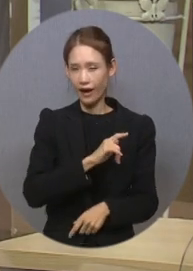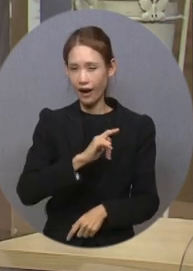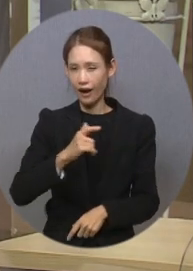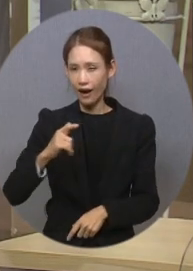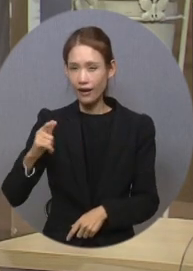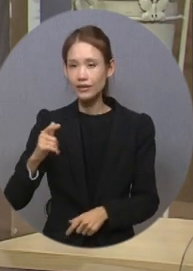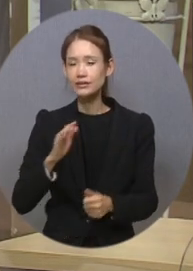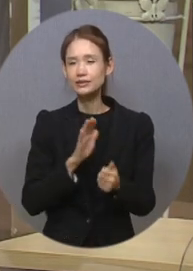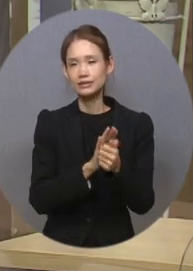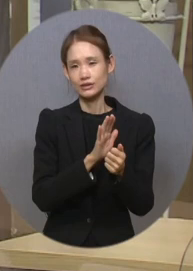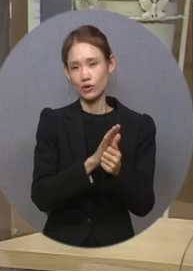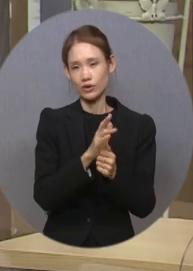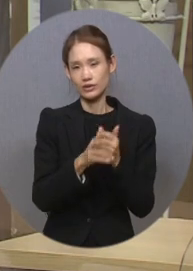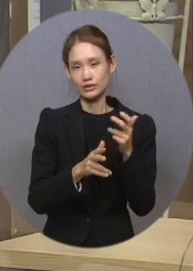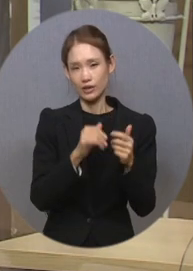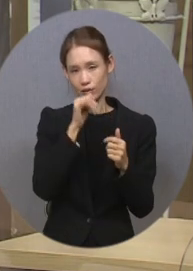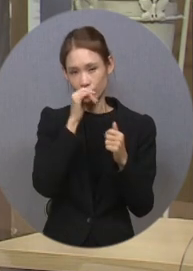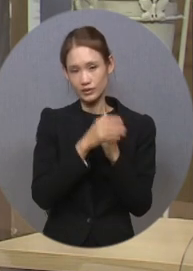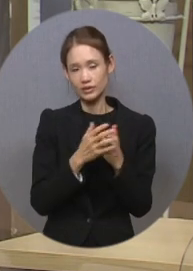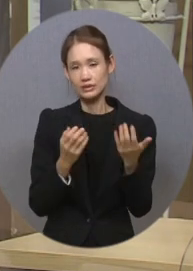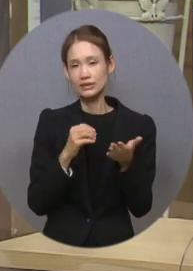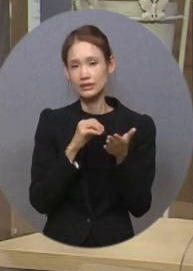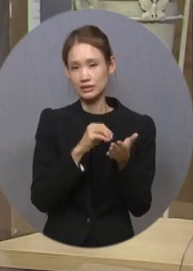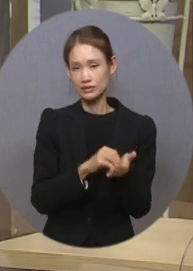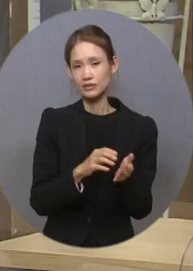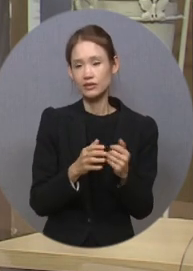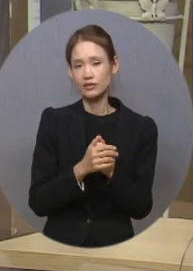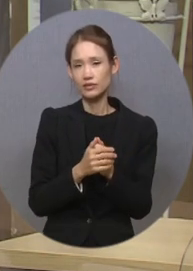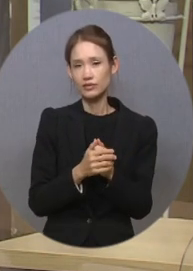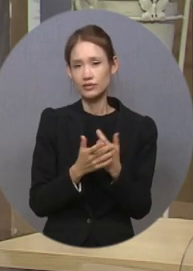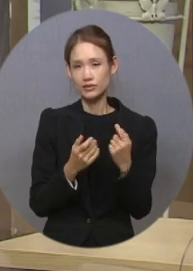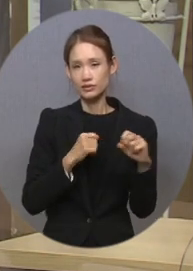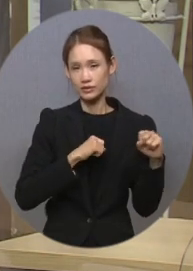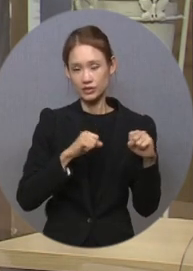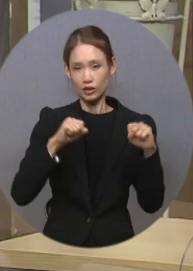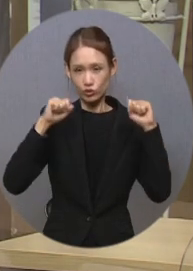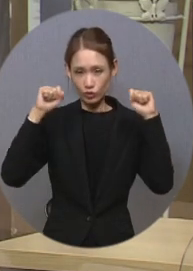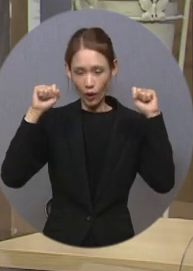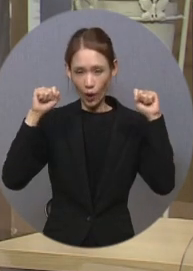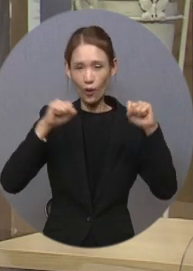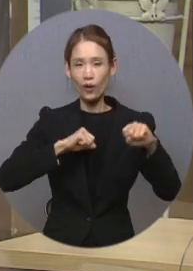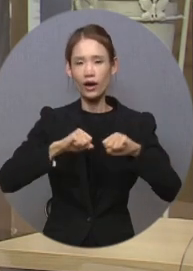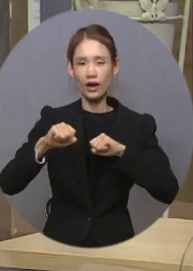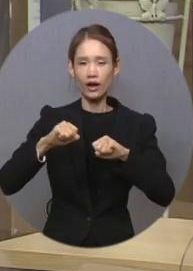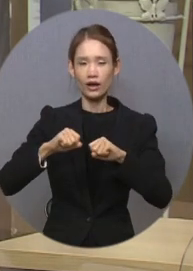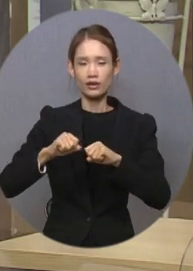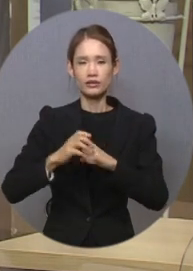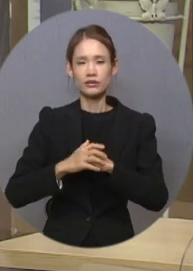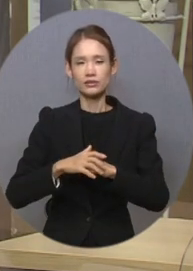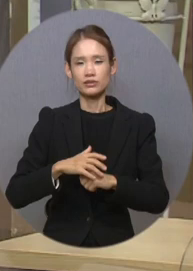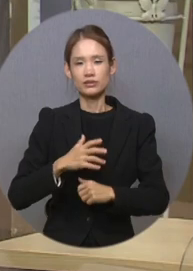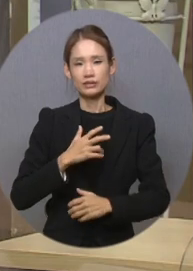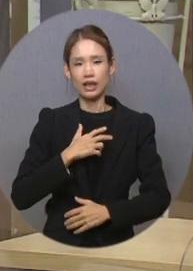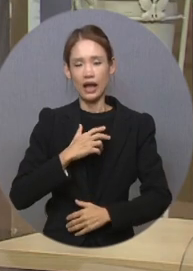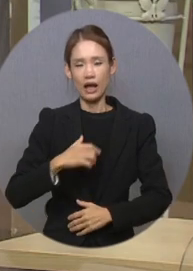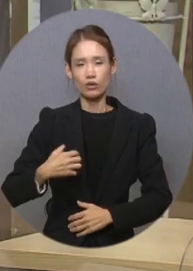하고 계시지만 그 중에서도 일자리라든지 또 이런 뭐 체육 활동을 통해서 좀 자부심, 좀 자립심을 기를 수